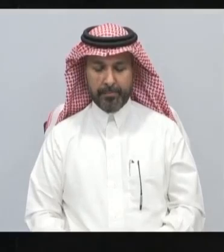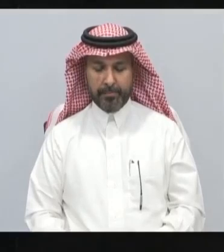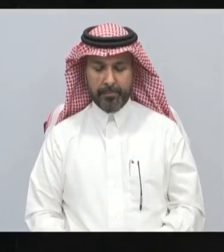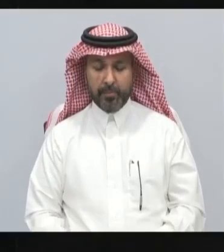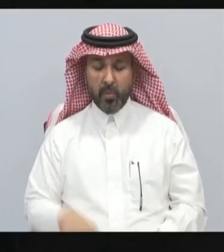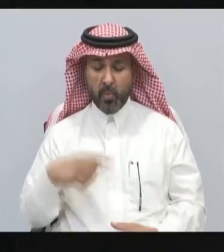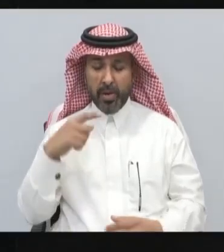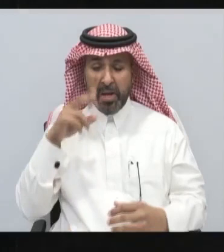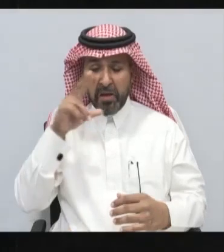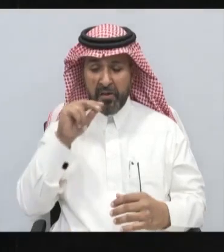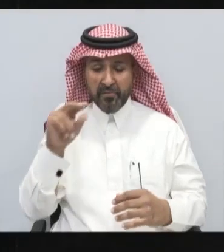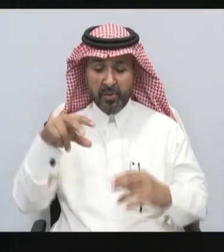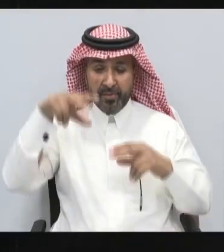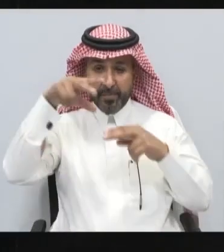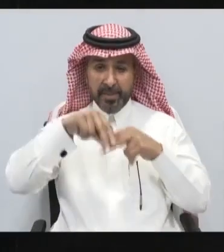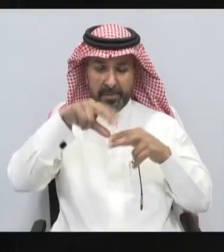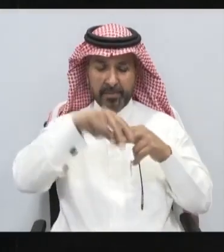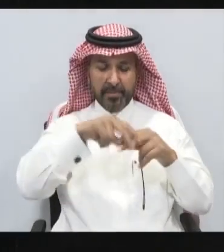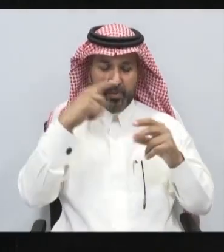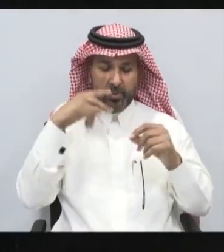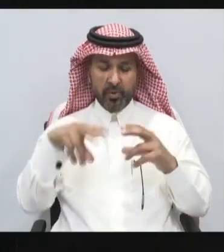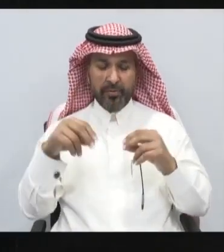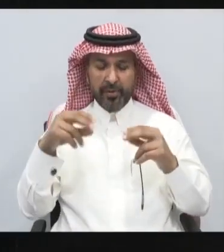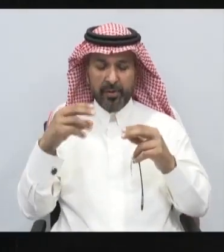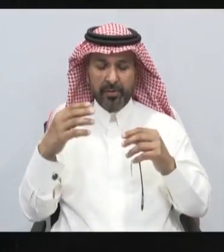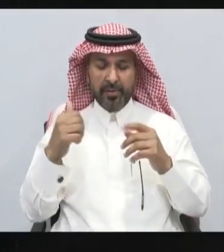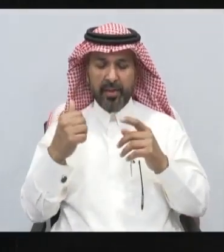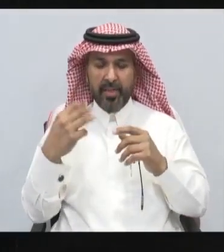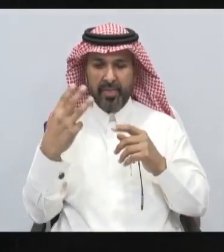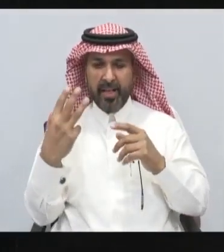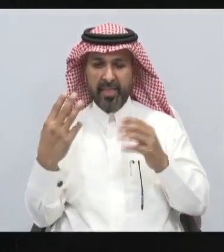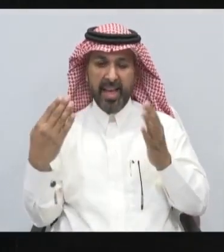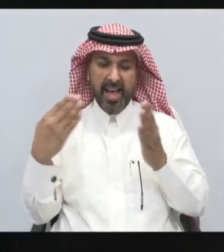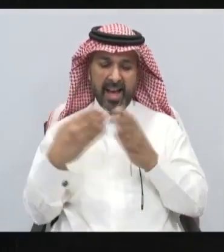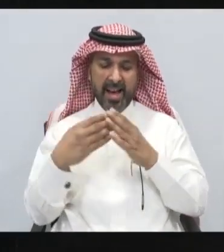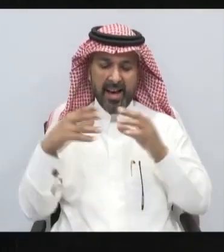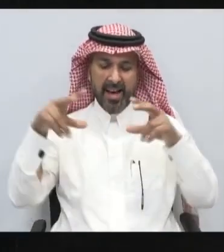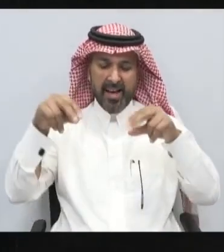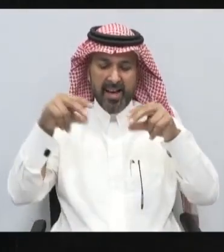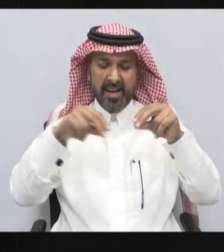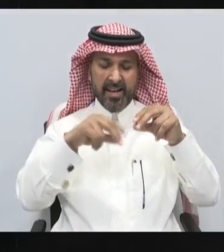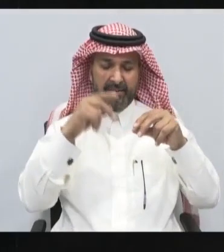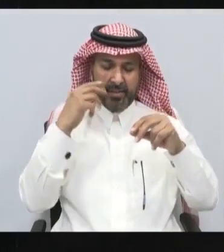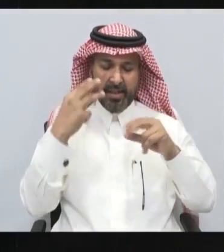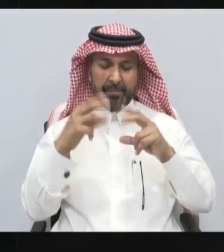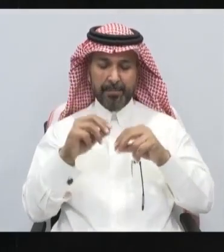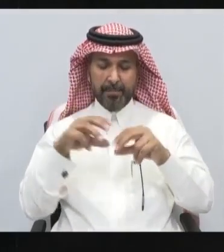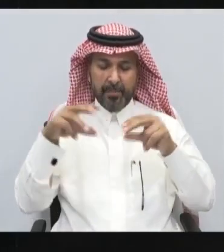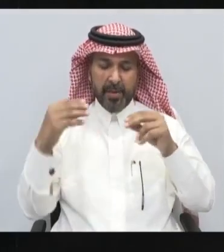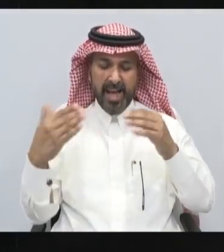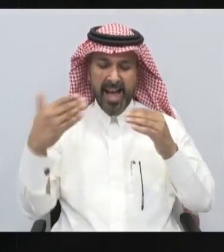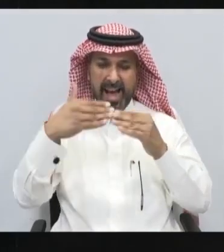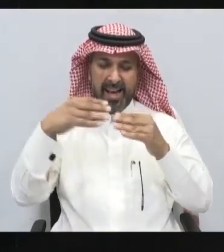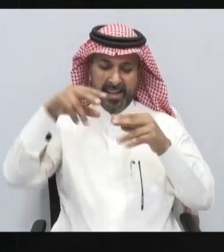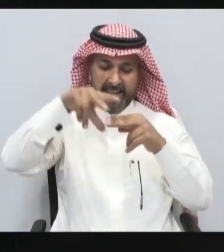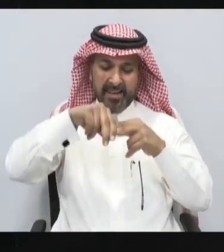بدايه القطعه الاولى الثالثه عفوا نهايه القطعه الثالثه في مشبك مشترك مع بدايه الرابعه ونهايه الرابعه في